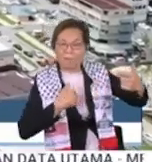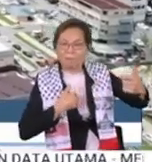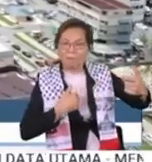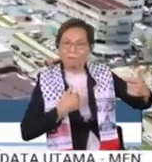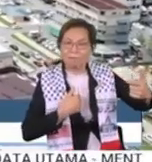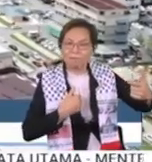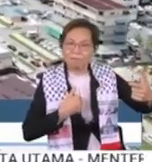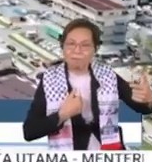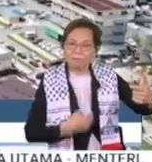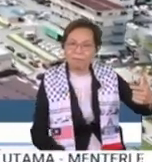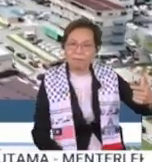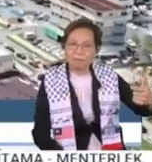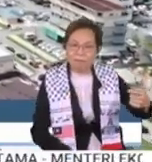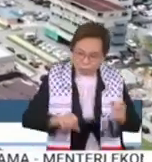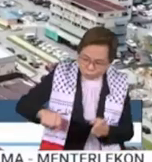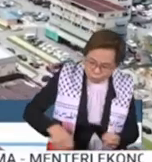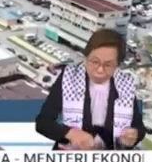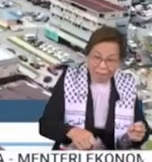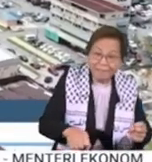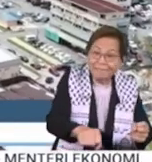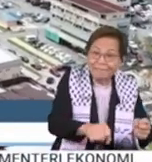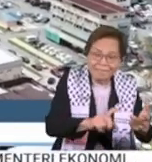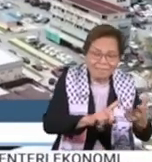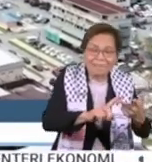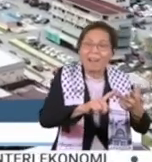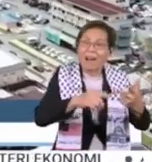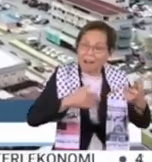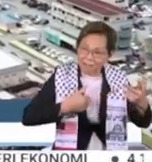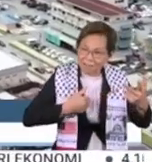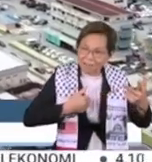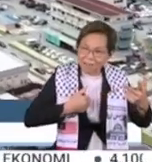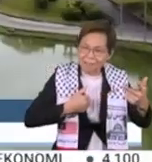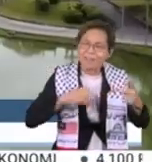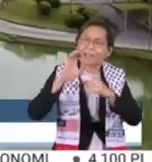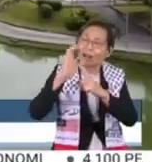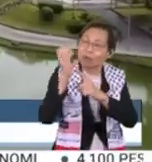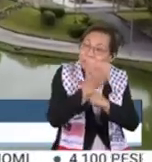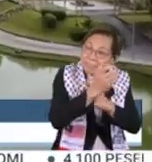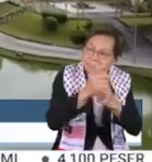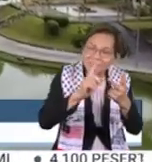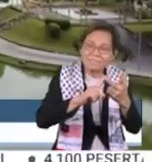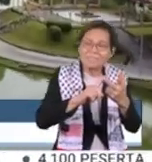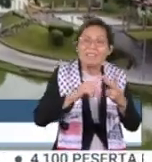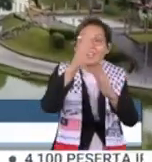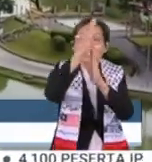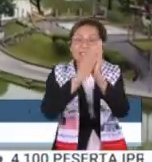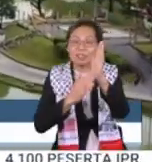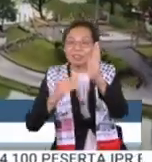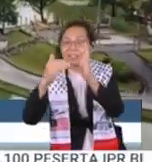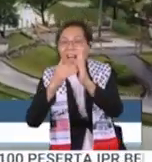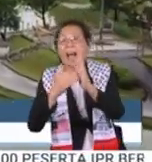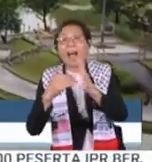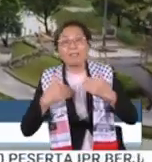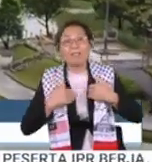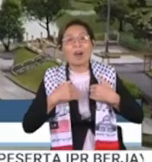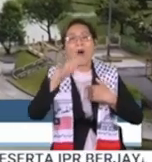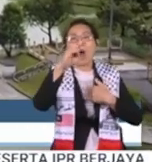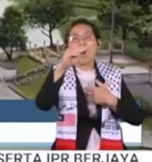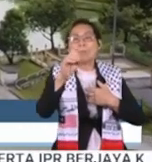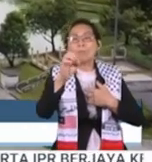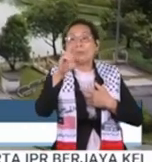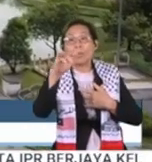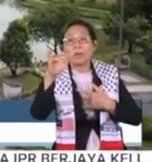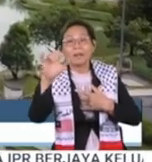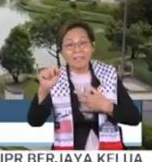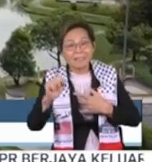nama sungai. Nombor tiganya ada culture. New Zealandnya ada Maori culture.